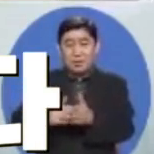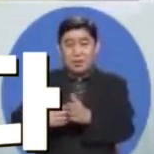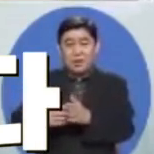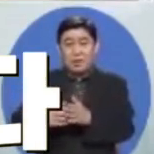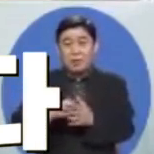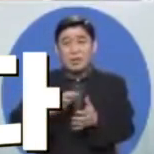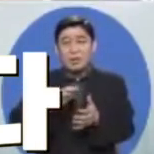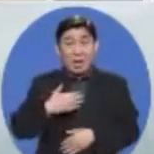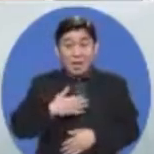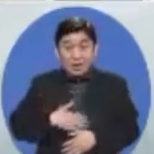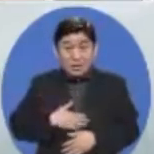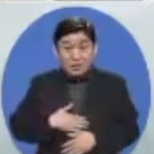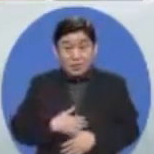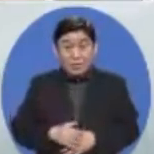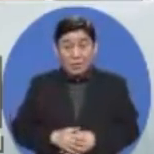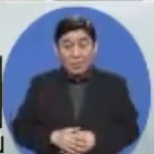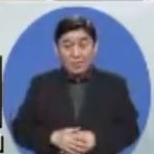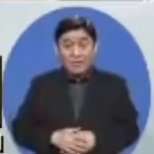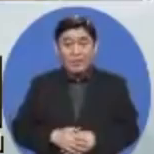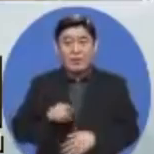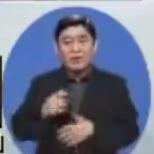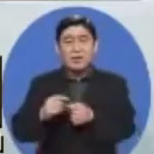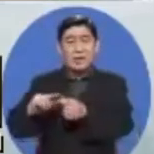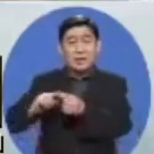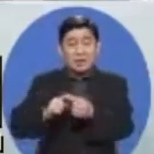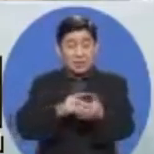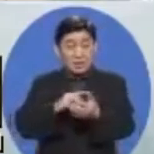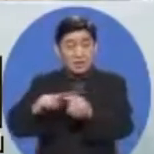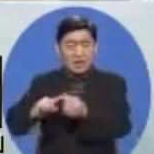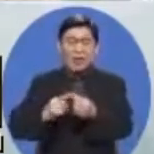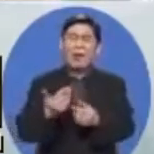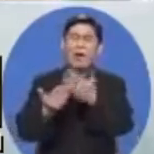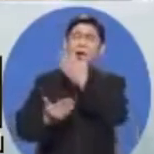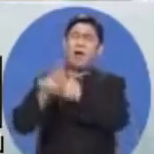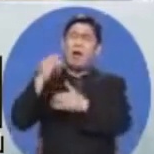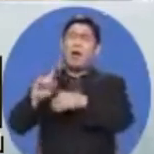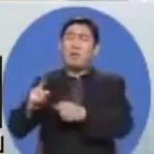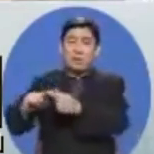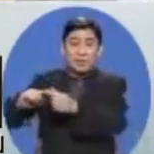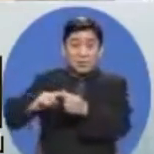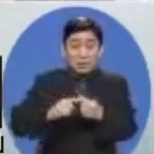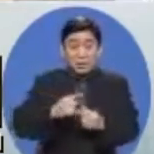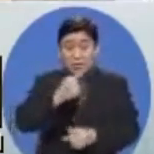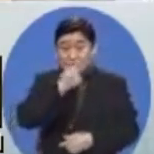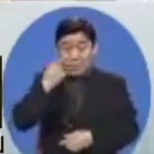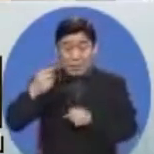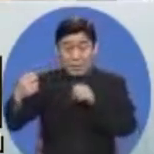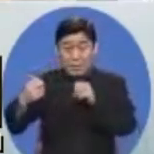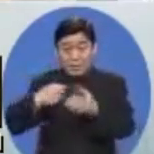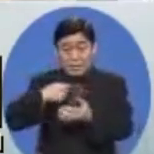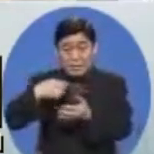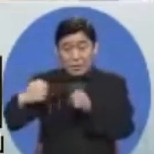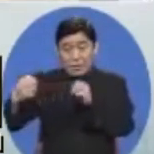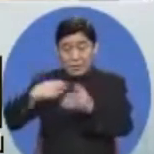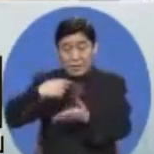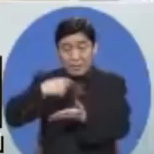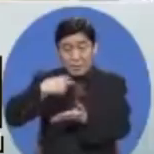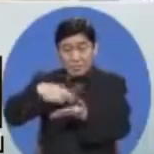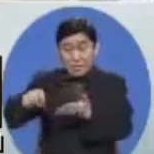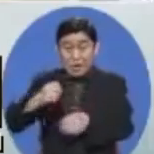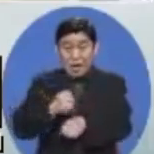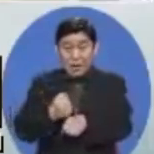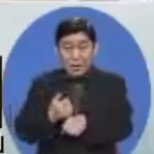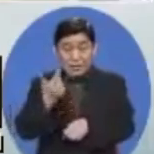쓰는지를 체크하지 못합니다. 제가 그러면 그 사람이 글을 쓰면 그 사람이 과거에 뭘 썼는지를 다 확인하고 답글 다십니까? 답글도 달지